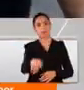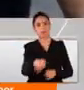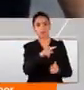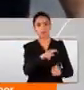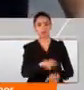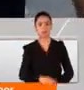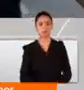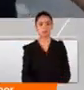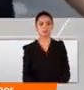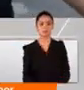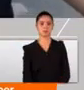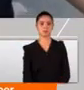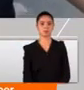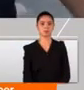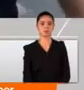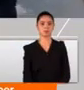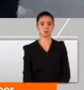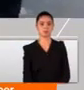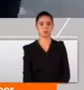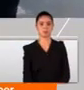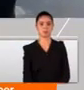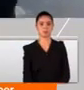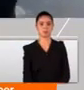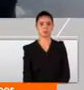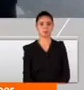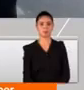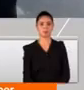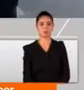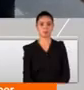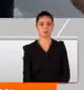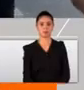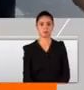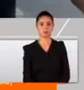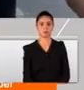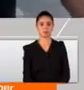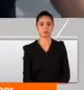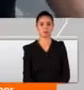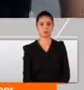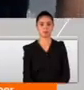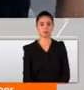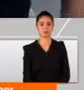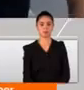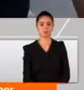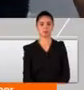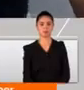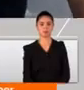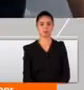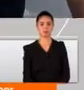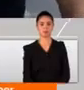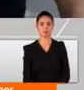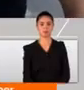tane bayan geliyor, kaldıramıyor, burada düşürüyorlar. Arabadan adam tek başına iniyor. İndikten sonra adam alıyor götürüyor. Motor zaten çok